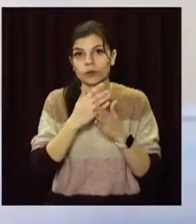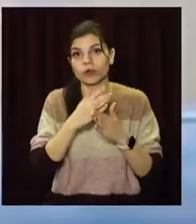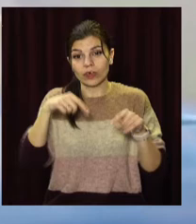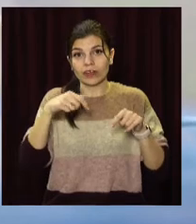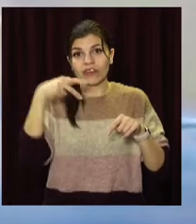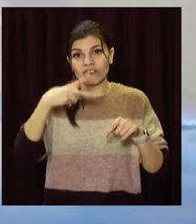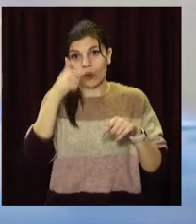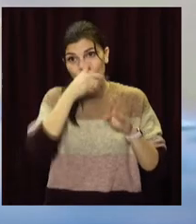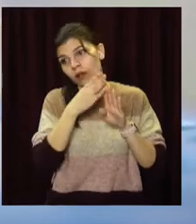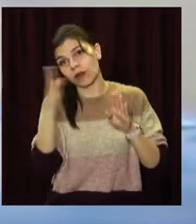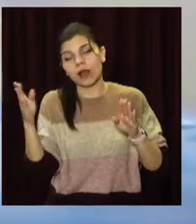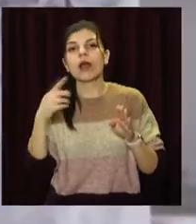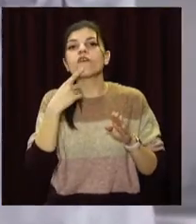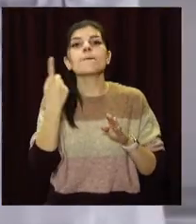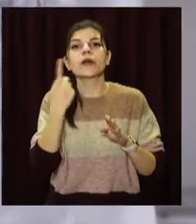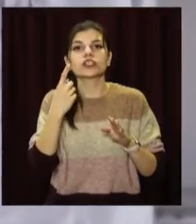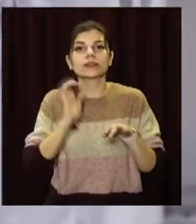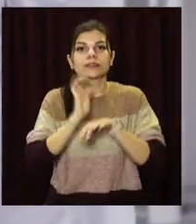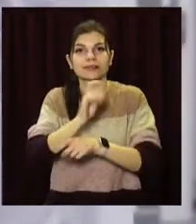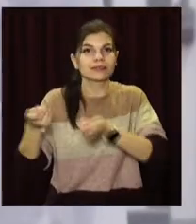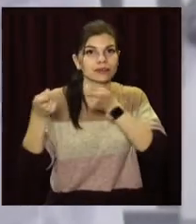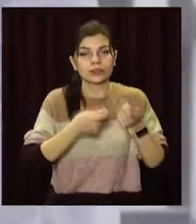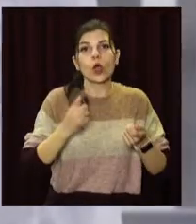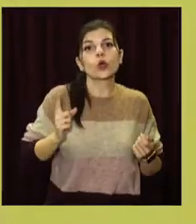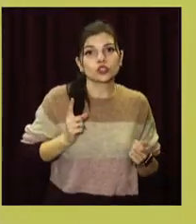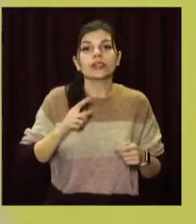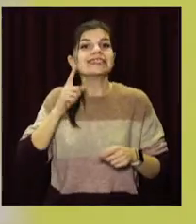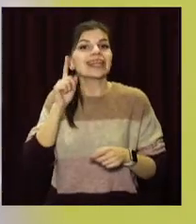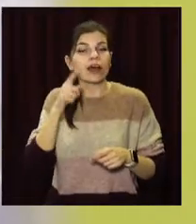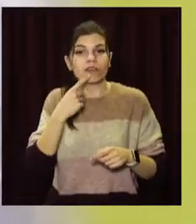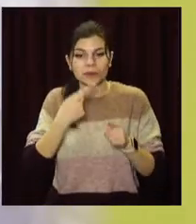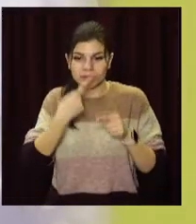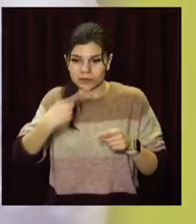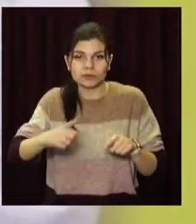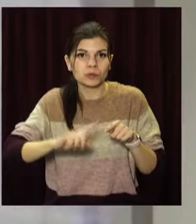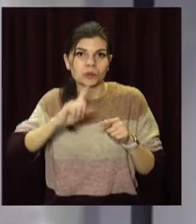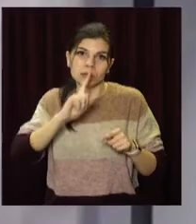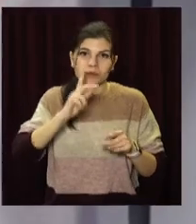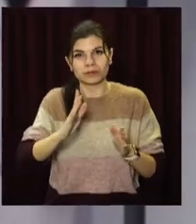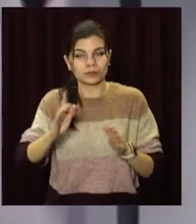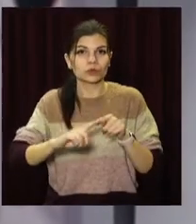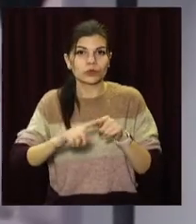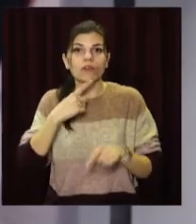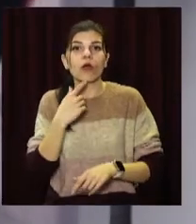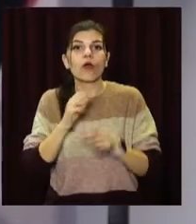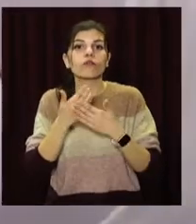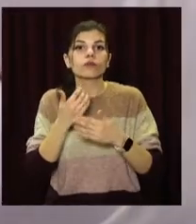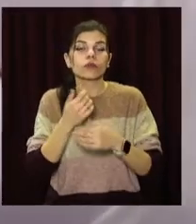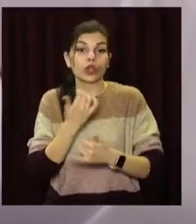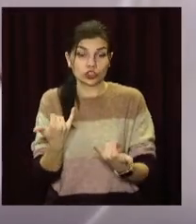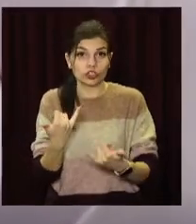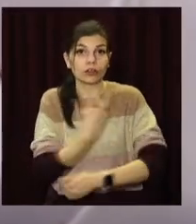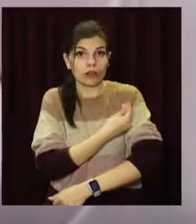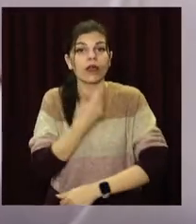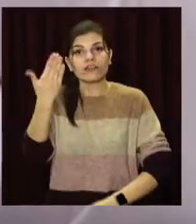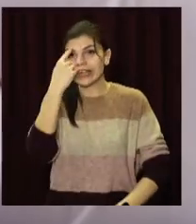словами президента Зеленського, очікують вже найближчими місяцями. Нині в Україні від ковіду імунізують тільки індійською вакциною Covishield.